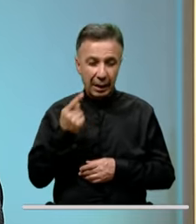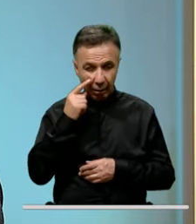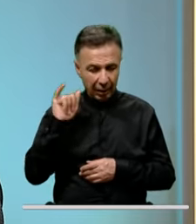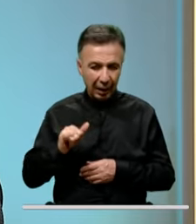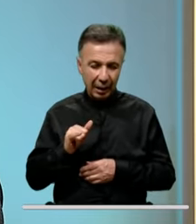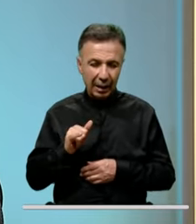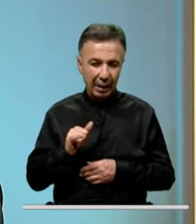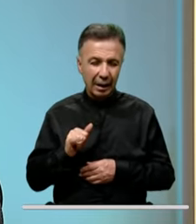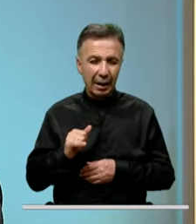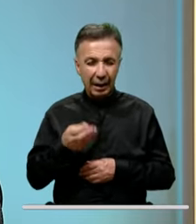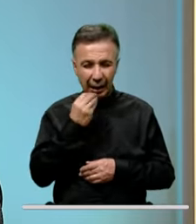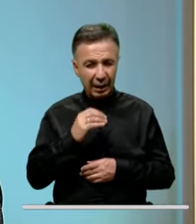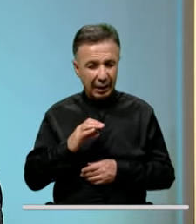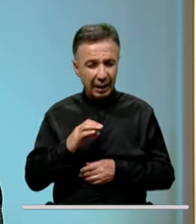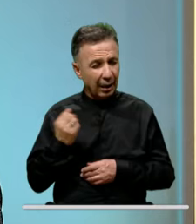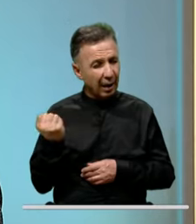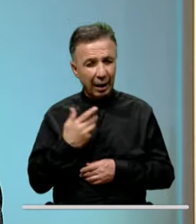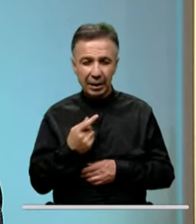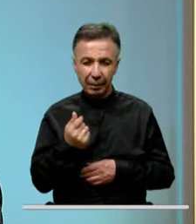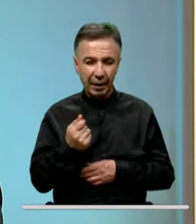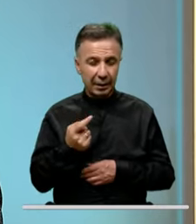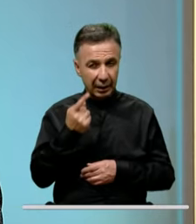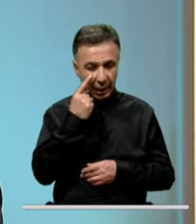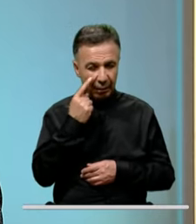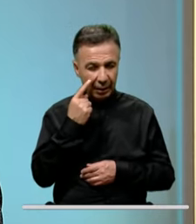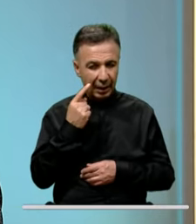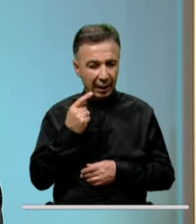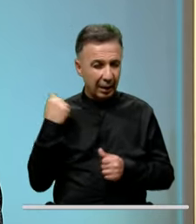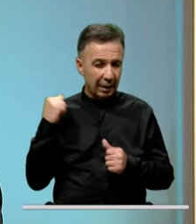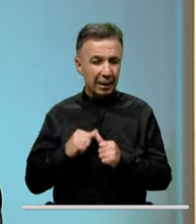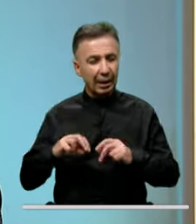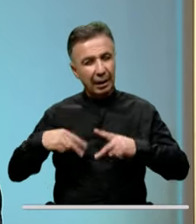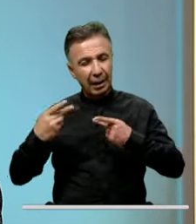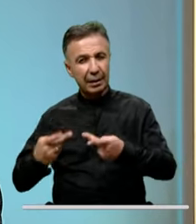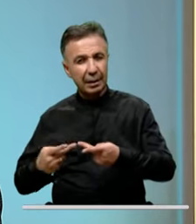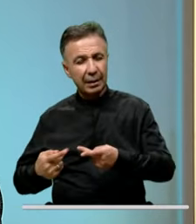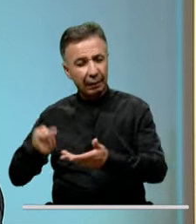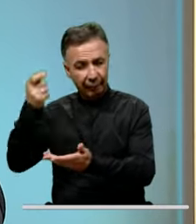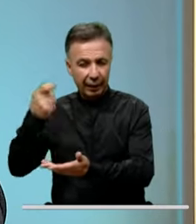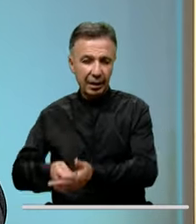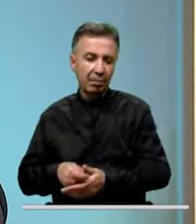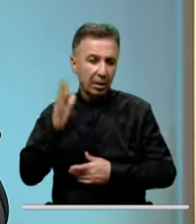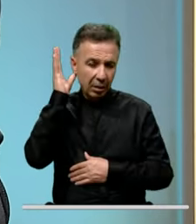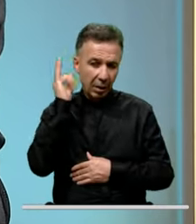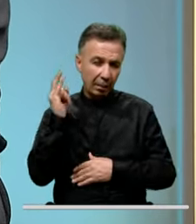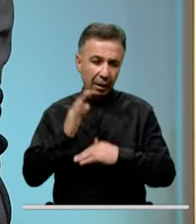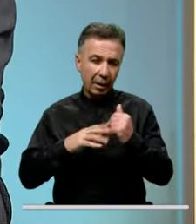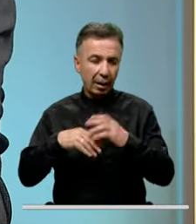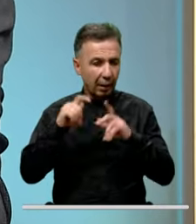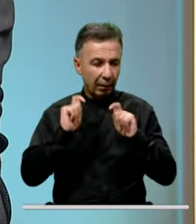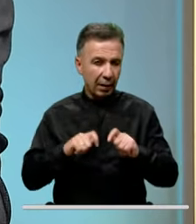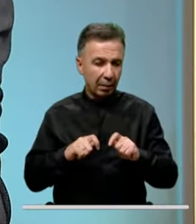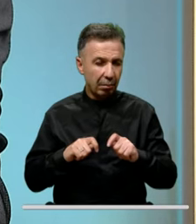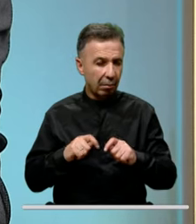ne kadarsa onu tekrar kamuya geri iade edecek. Ben camiye verdim. Ne kadar